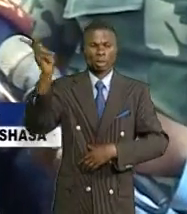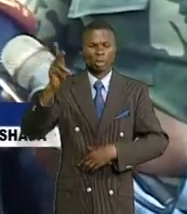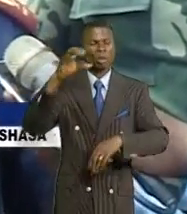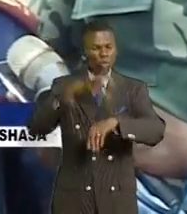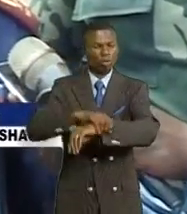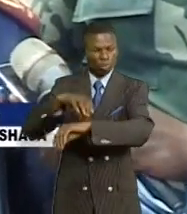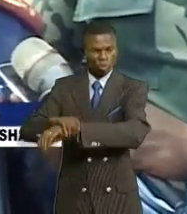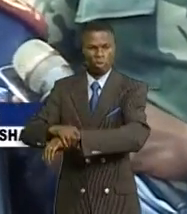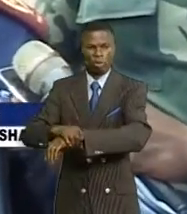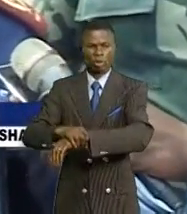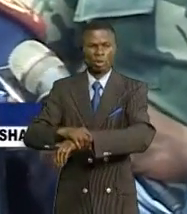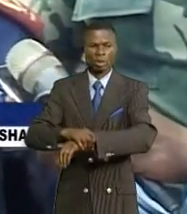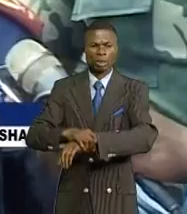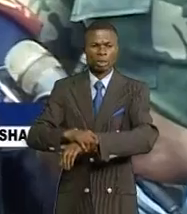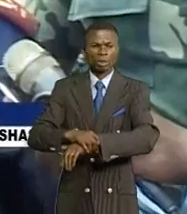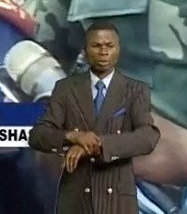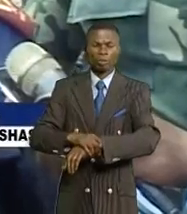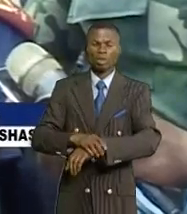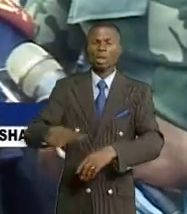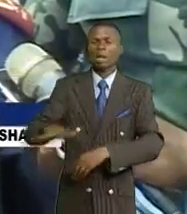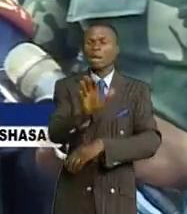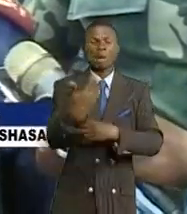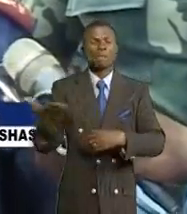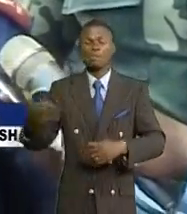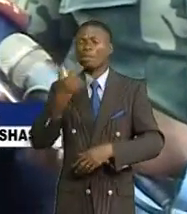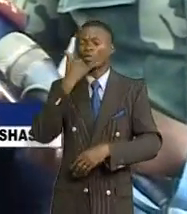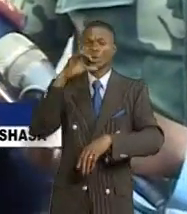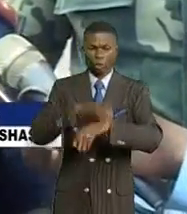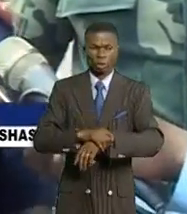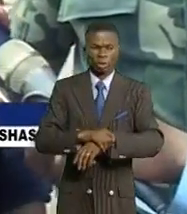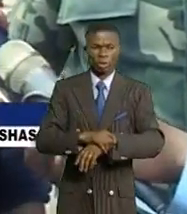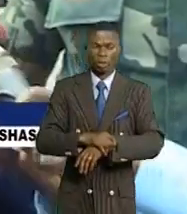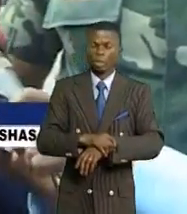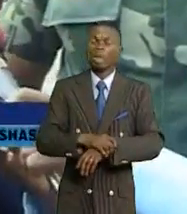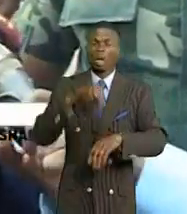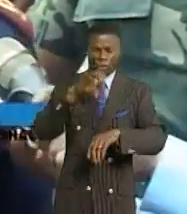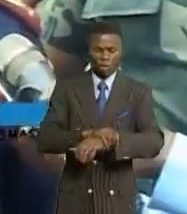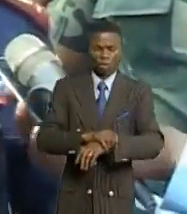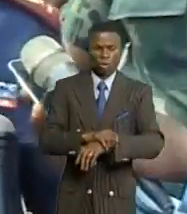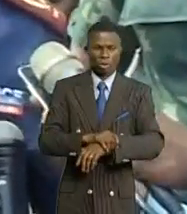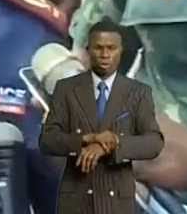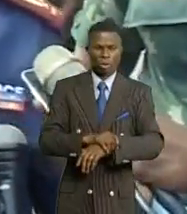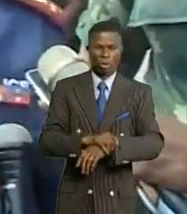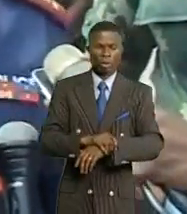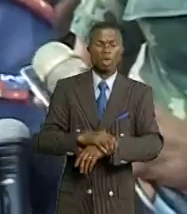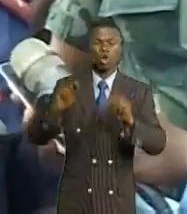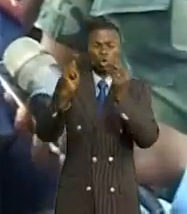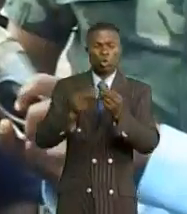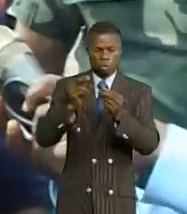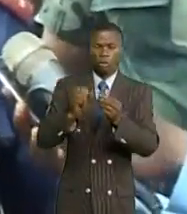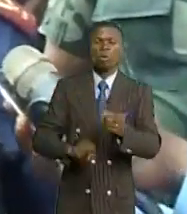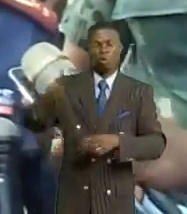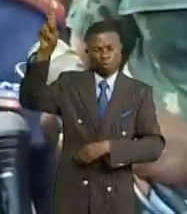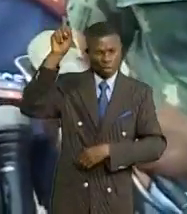traquer. Vous savez, les vagabondages, c'est une infraction. Il y aura des procès, on va les arrêter. Et les prochains tours, ce sont eux qui vont